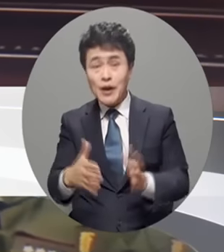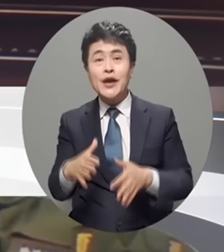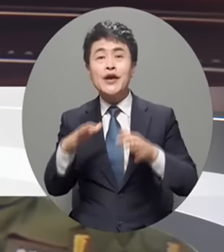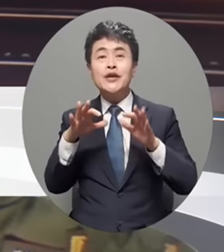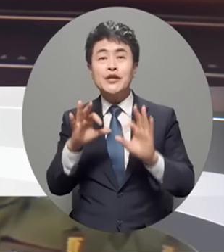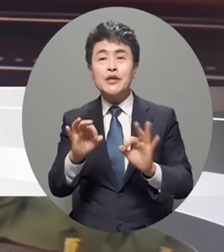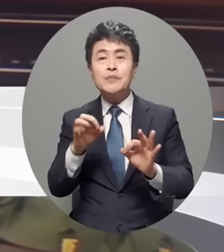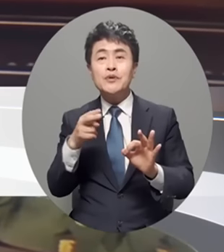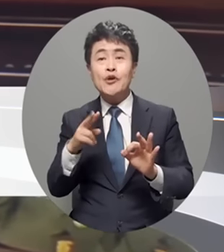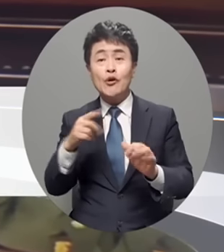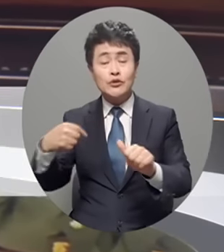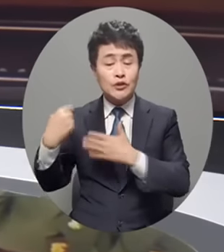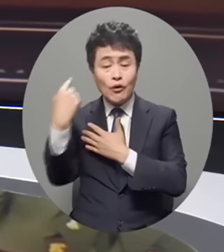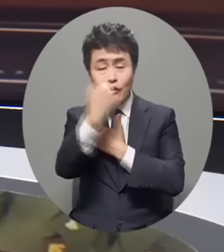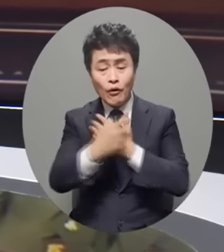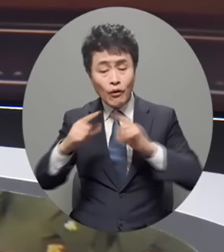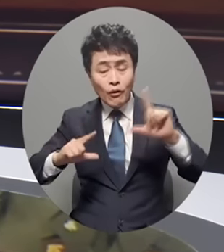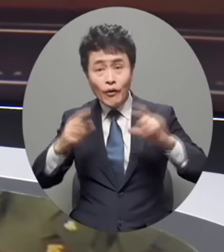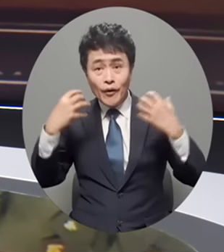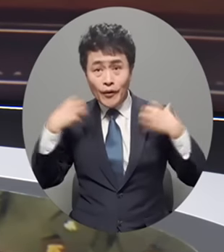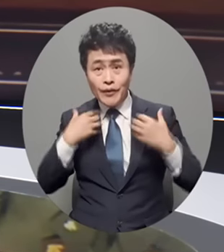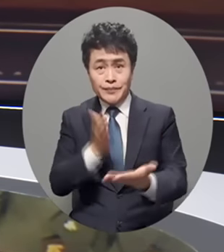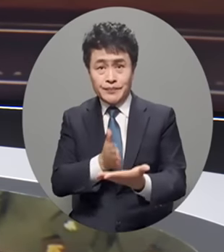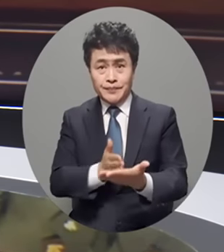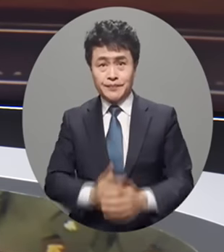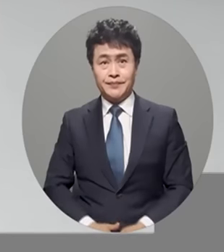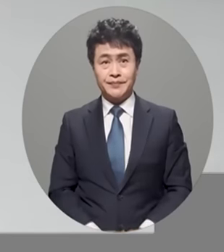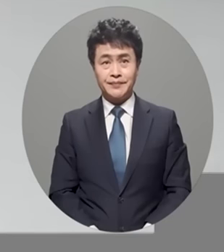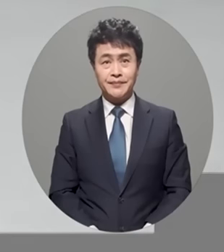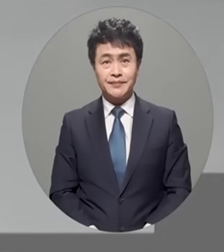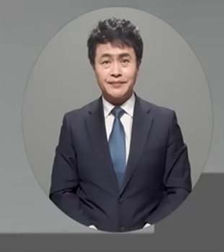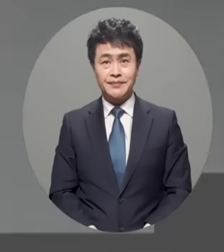대해 살펴보겠습니다. 최유창 기자입니다.